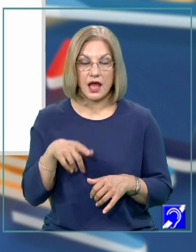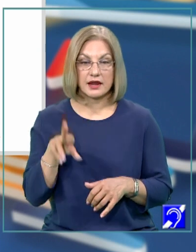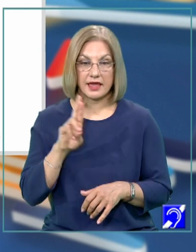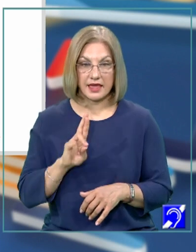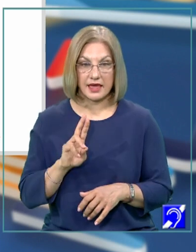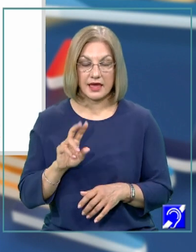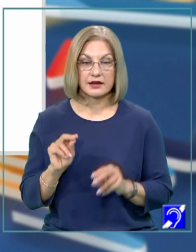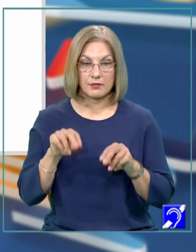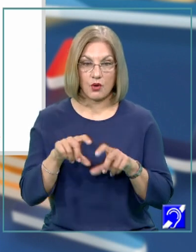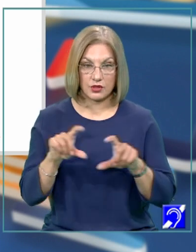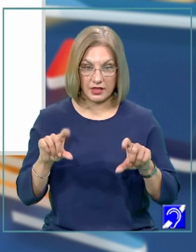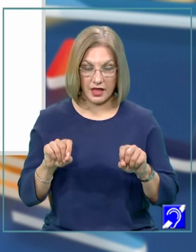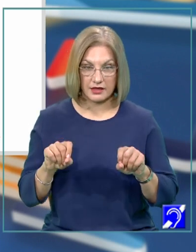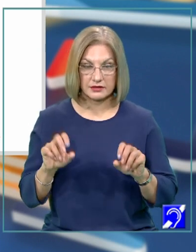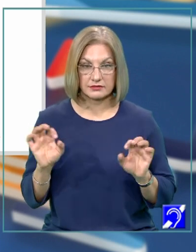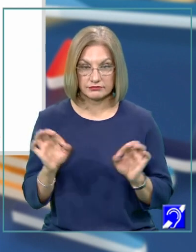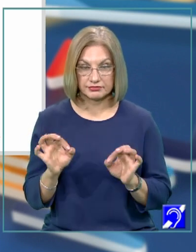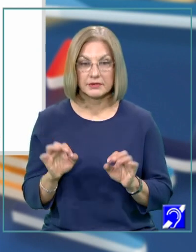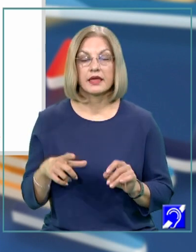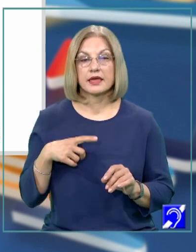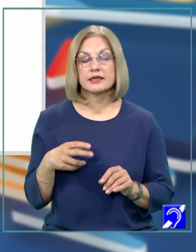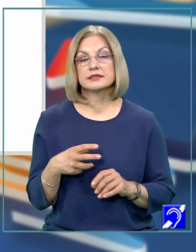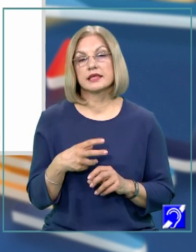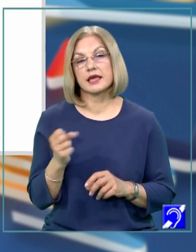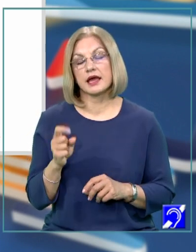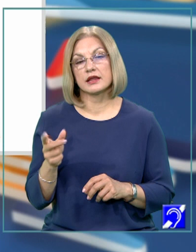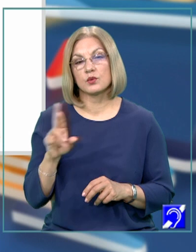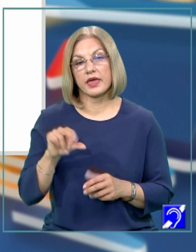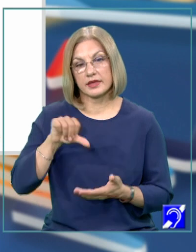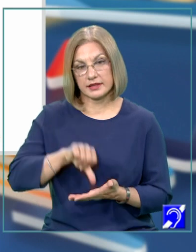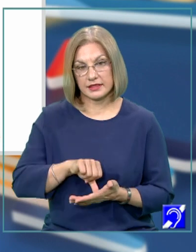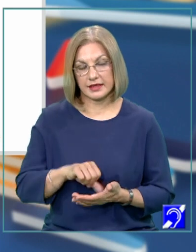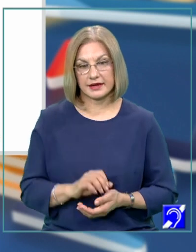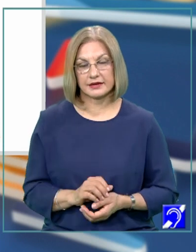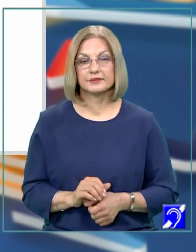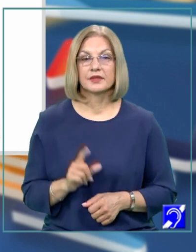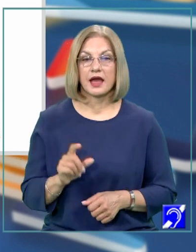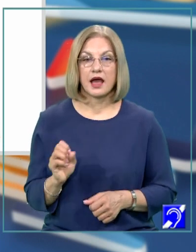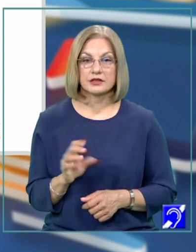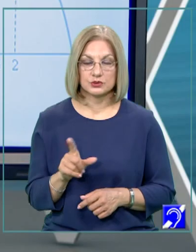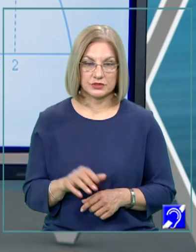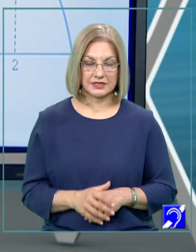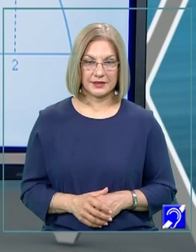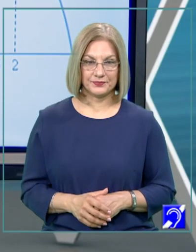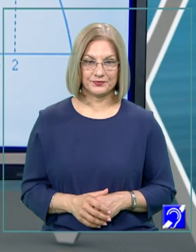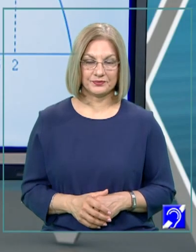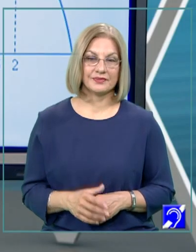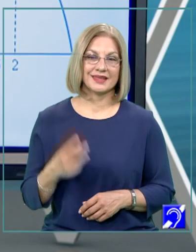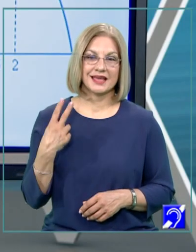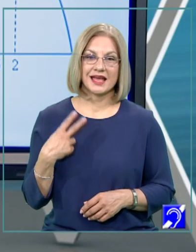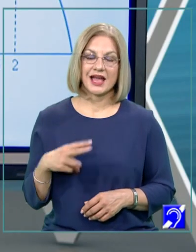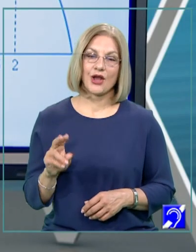rezistorului montat la bornele sursei este egală cu rezistența internă aer a sursei respective în